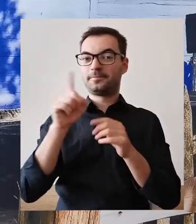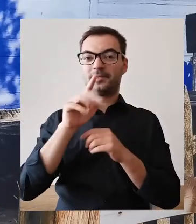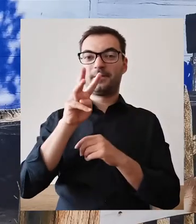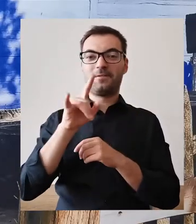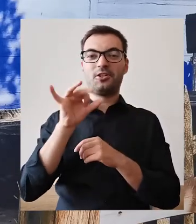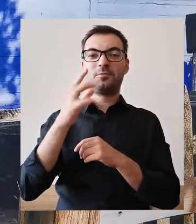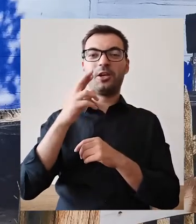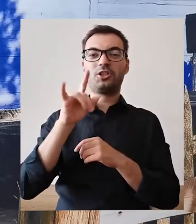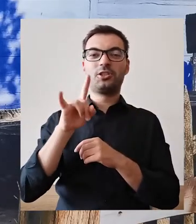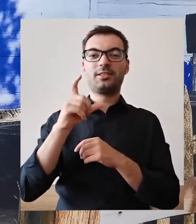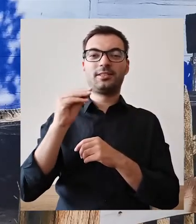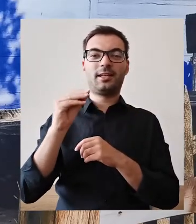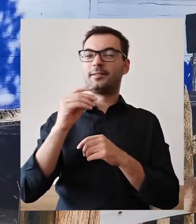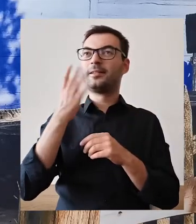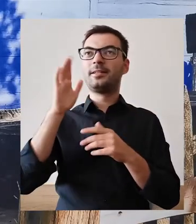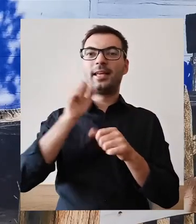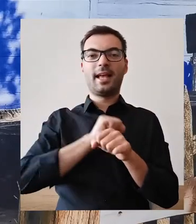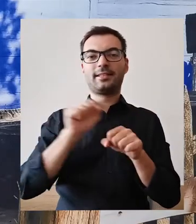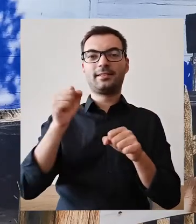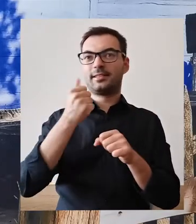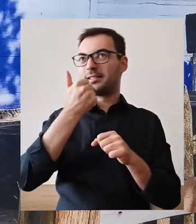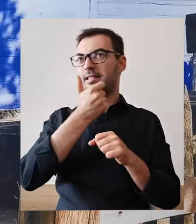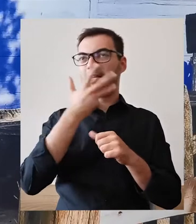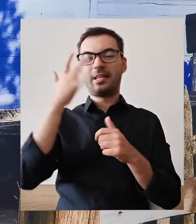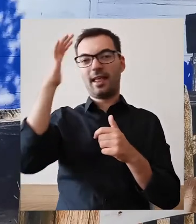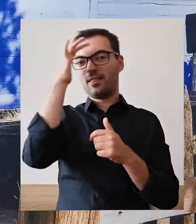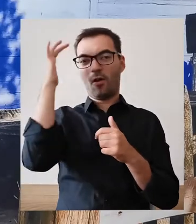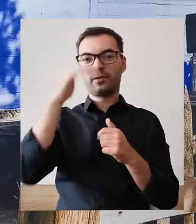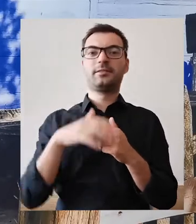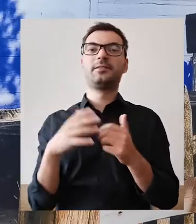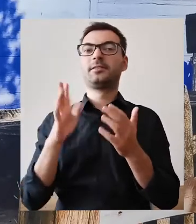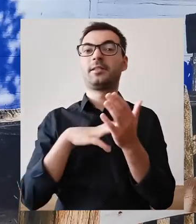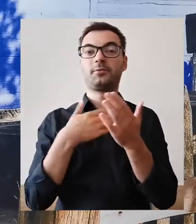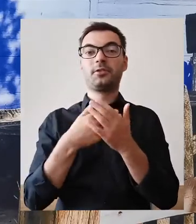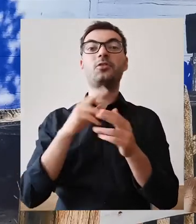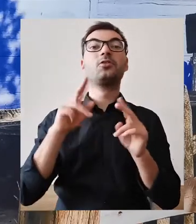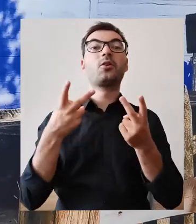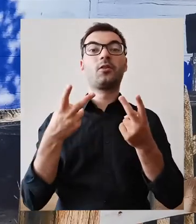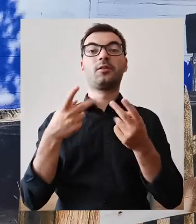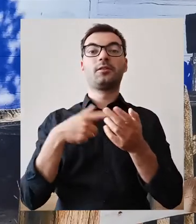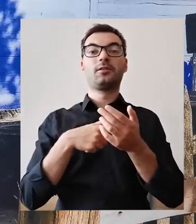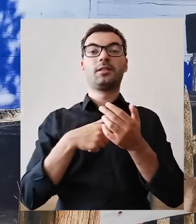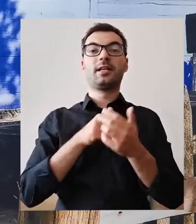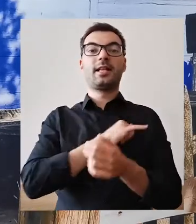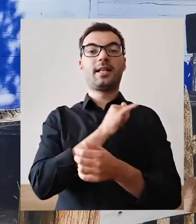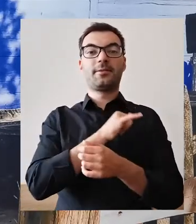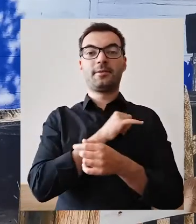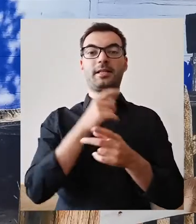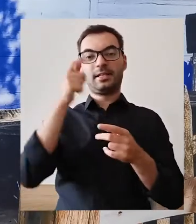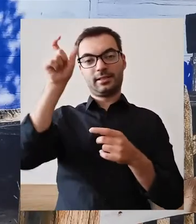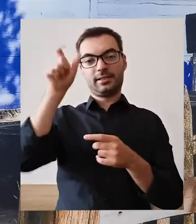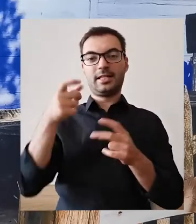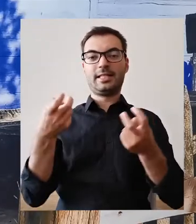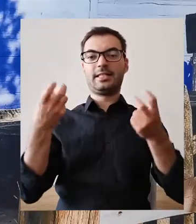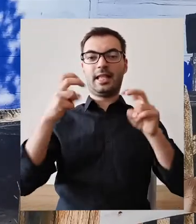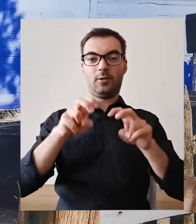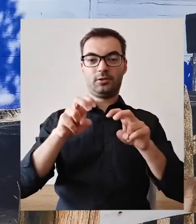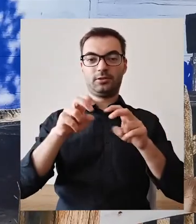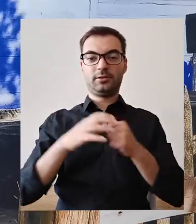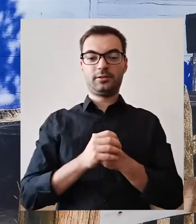śnieżyce no koncepcję są różne między innymi taka że pochodzi ona od imienia założyciela